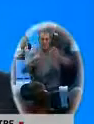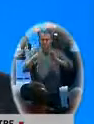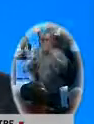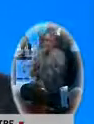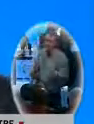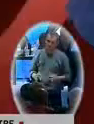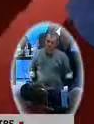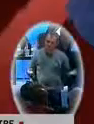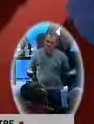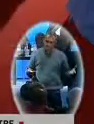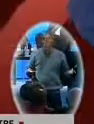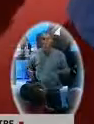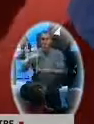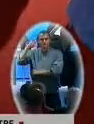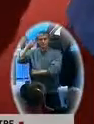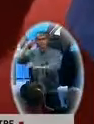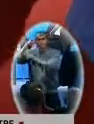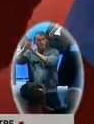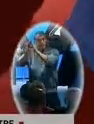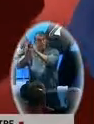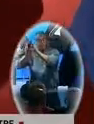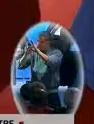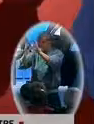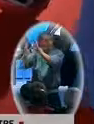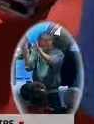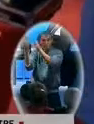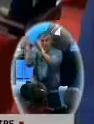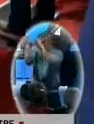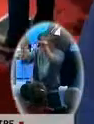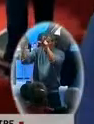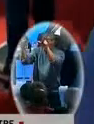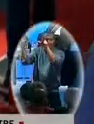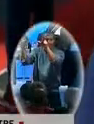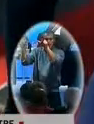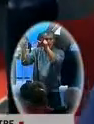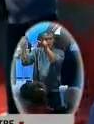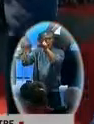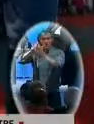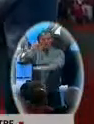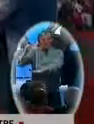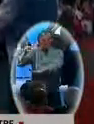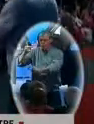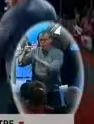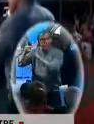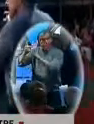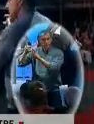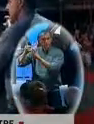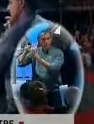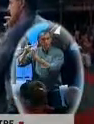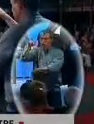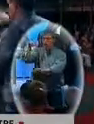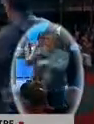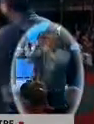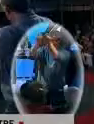amis, une conception libérale de l'autorité. Pour nous, l'autorité n'est respectable et donc efficace